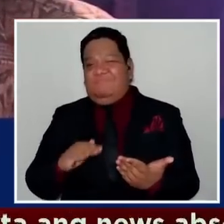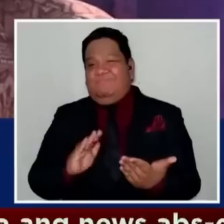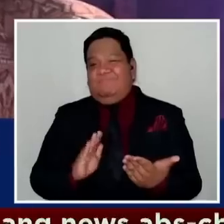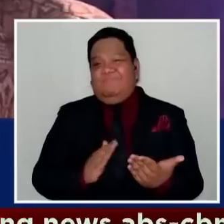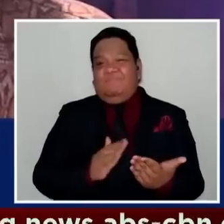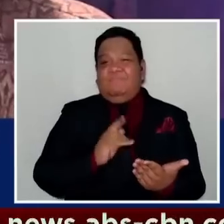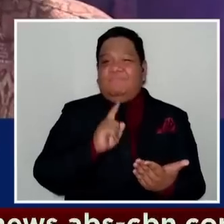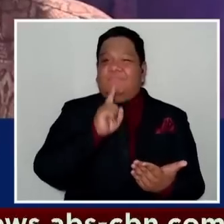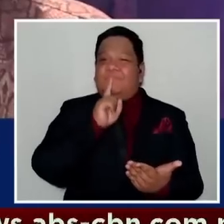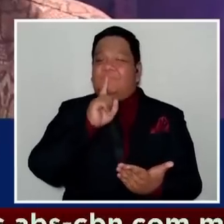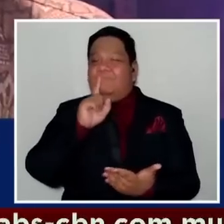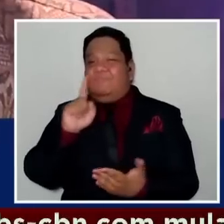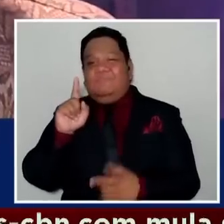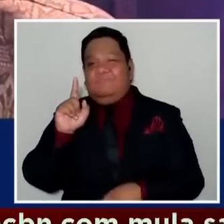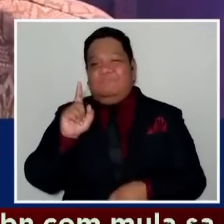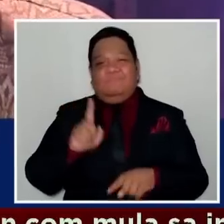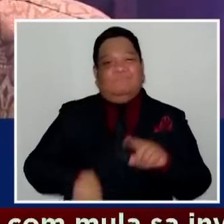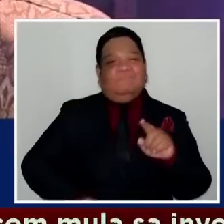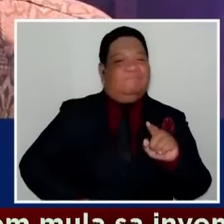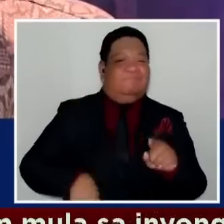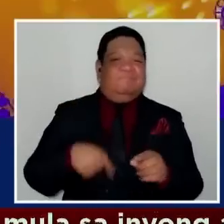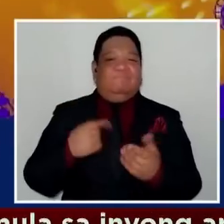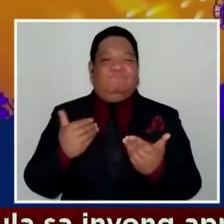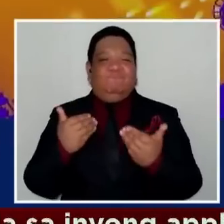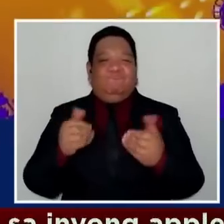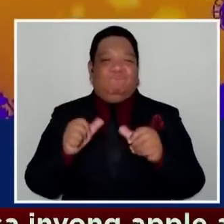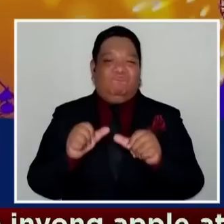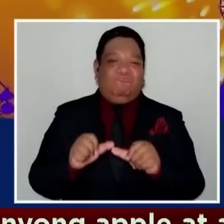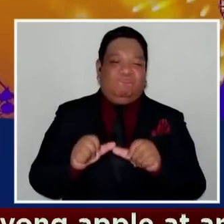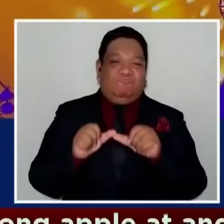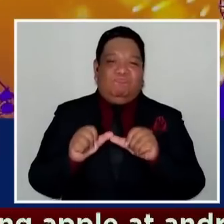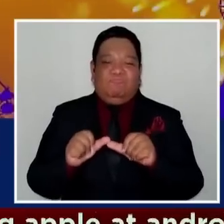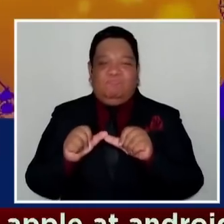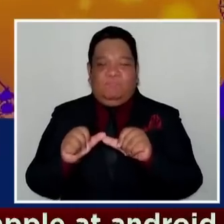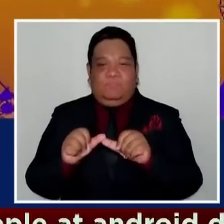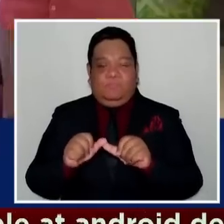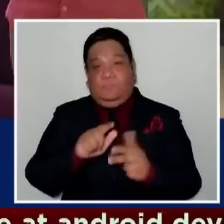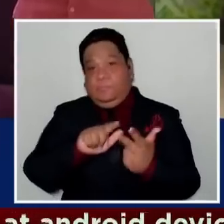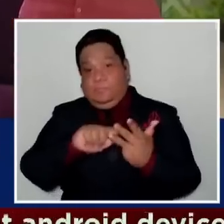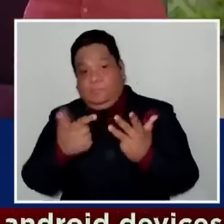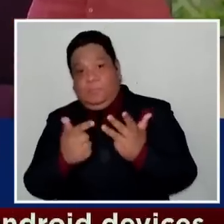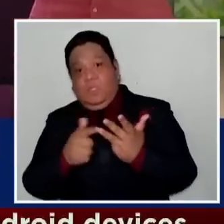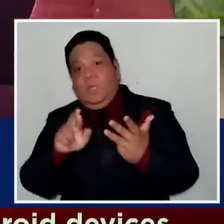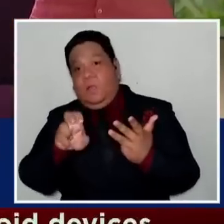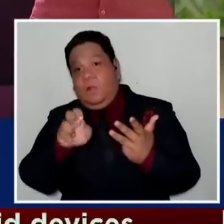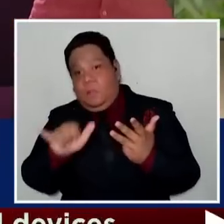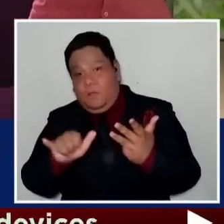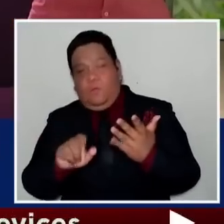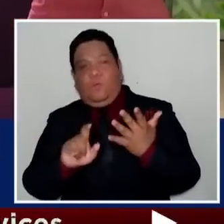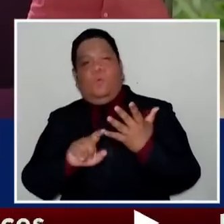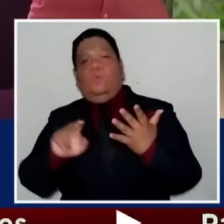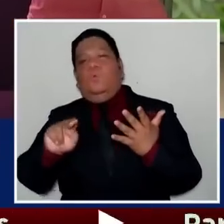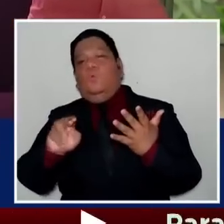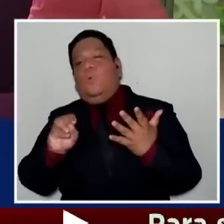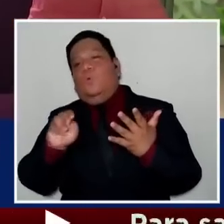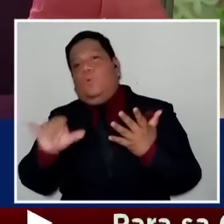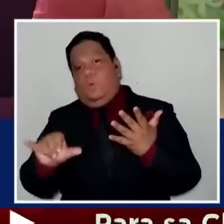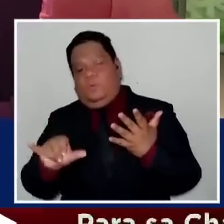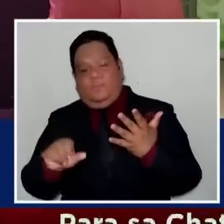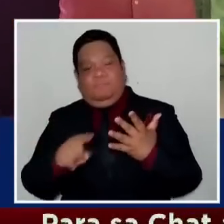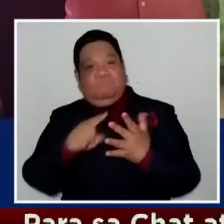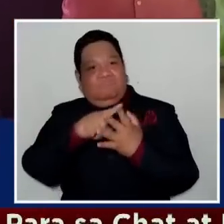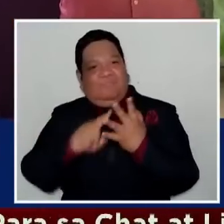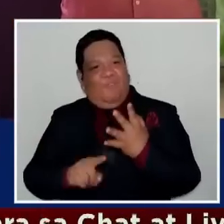just can't go on. Ray Valera at Nonoy Zuniga sa encore concert ng Four Kings and a